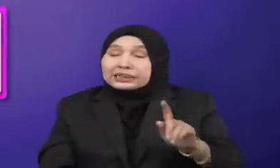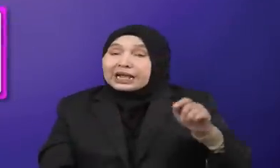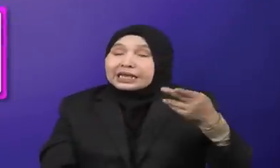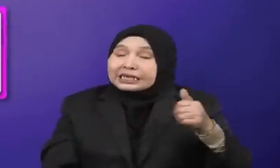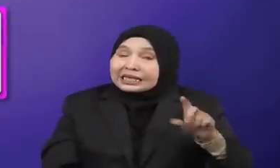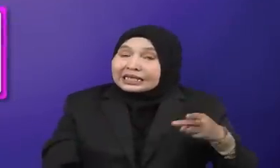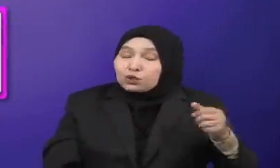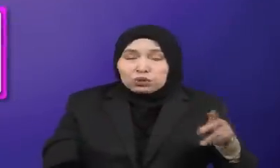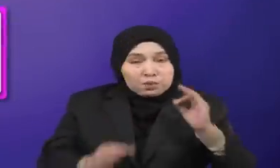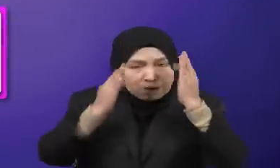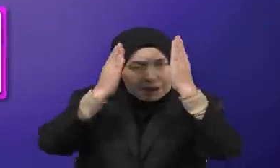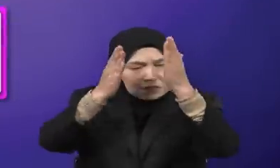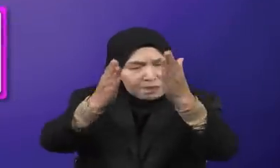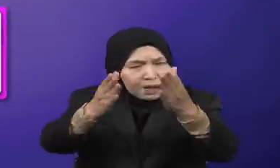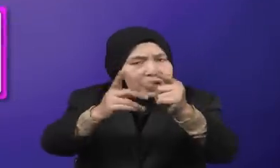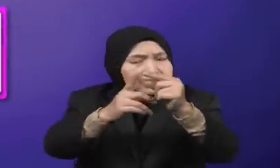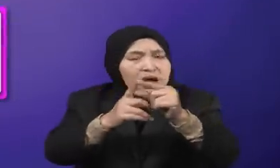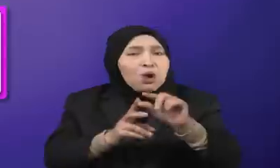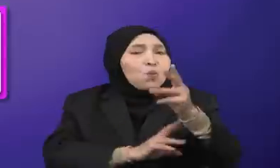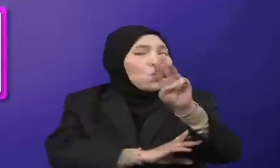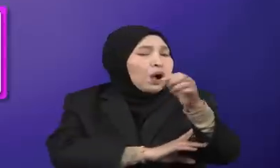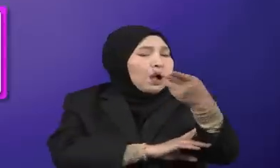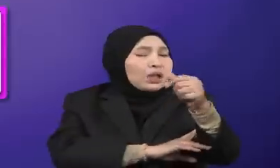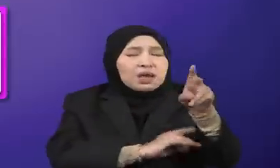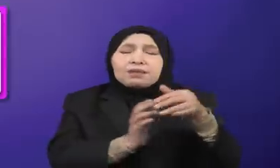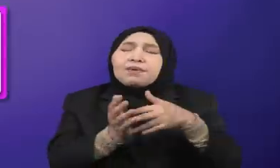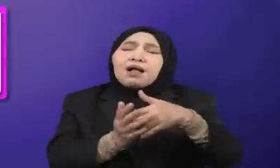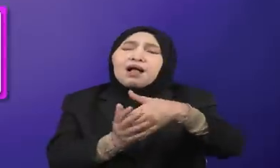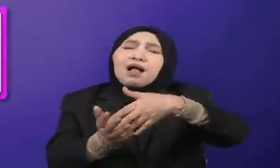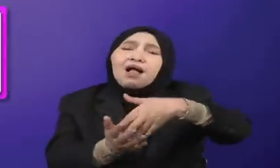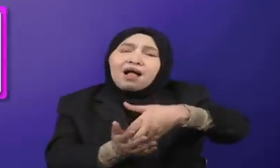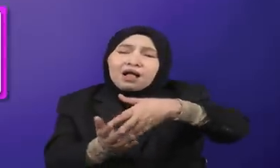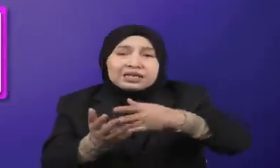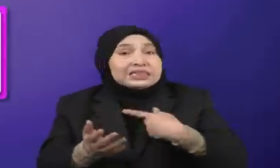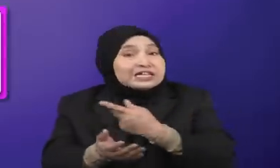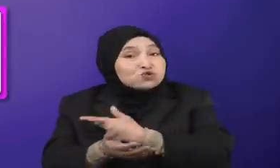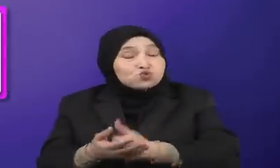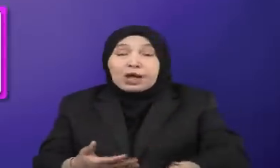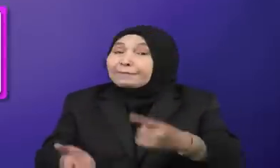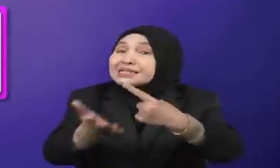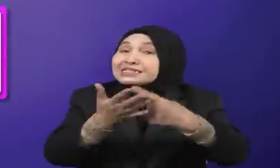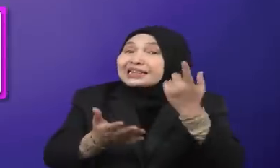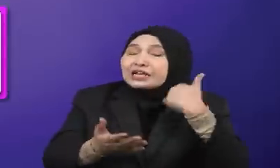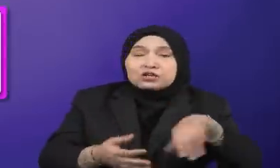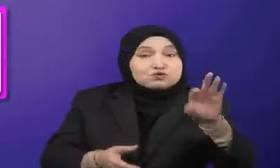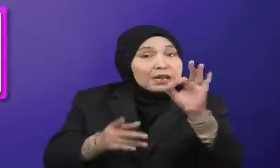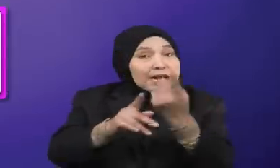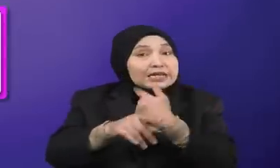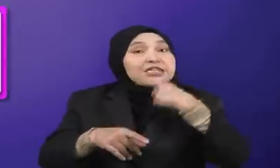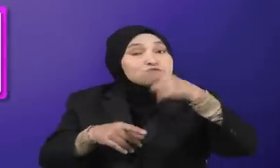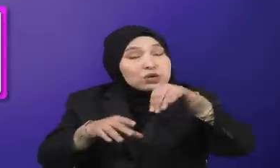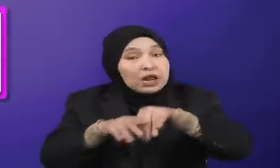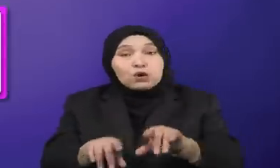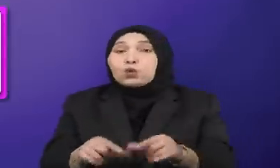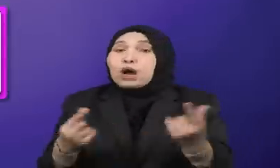tahzanu kita beri Perhatian Kepada perkataan Wahana yaitu lemah dan sudah pun kita bicara tadi 9 kali disebut di dalam Alquran